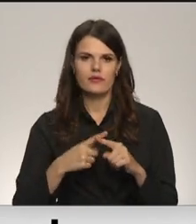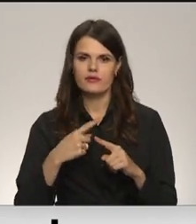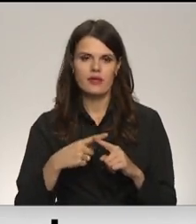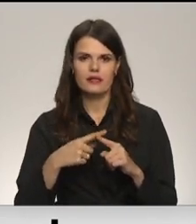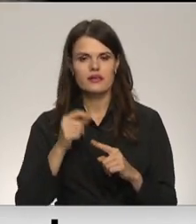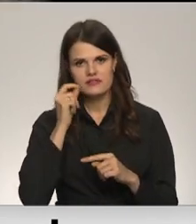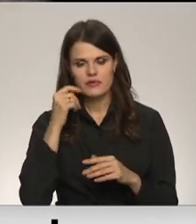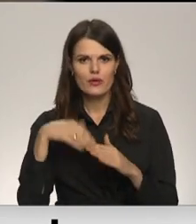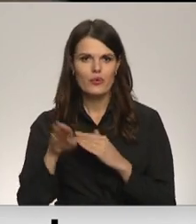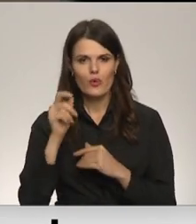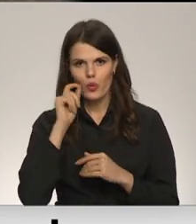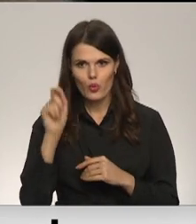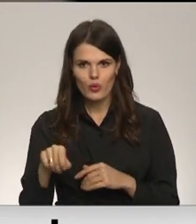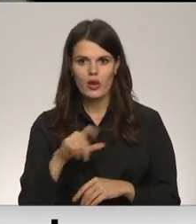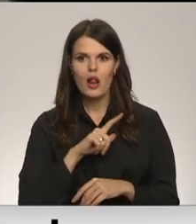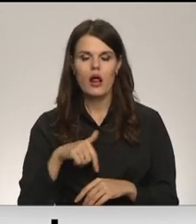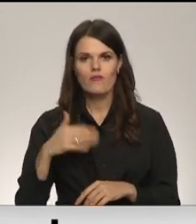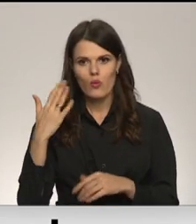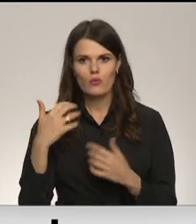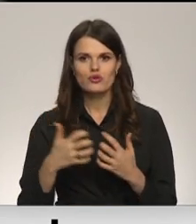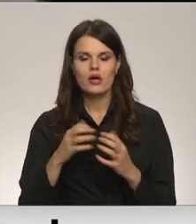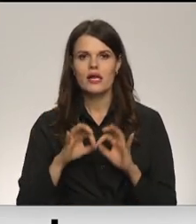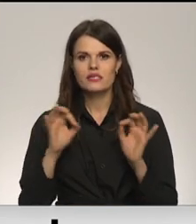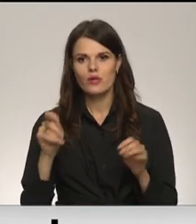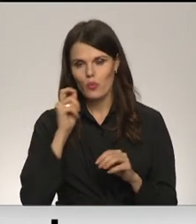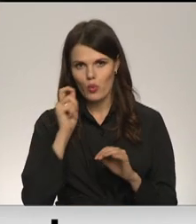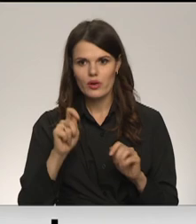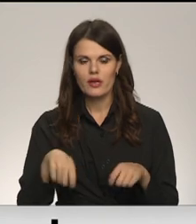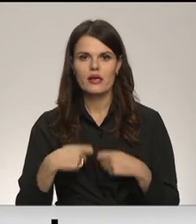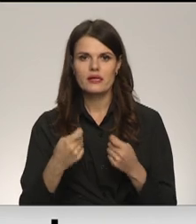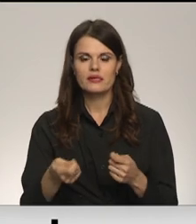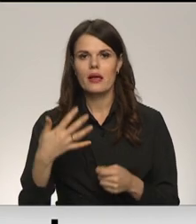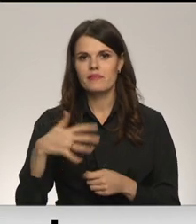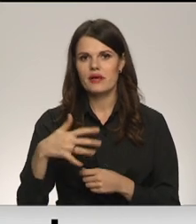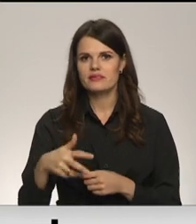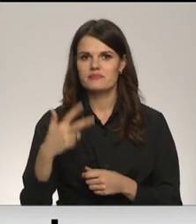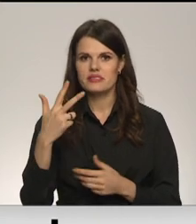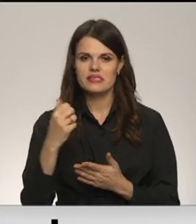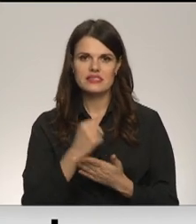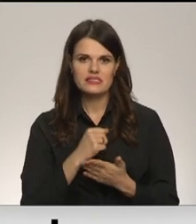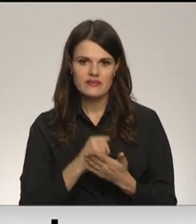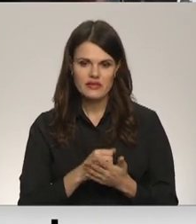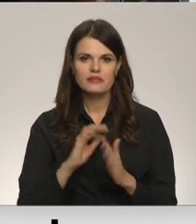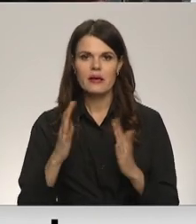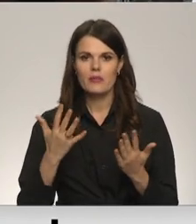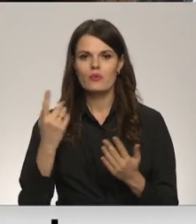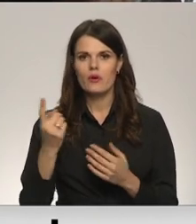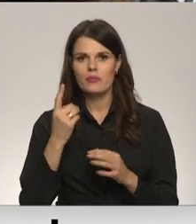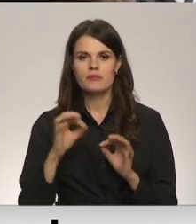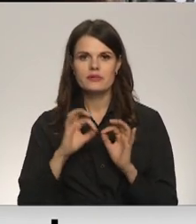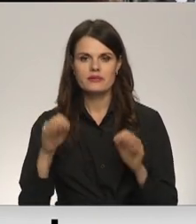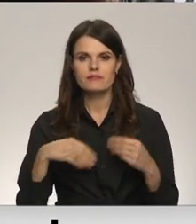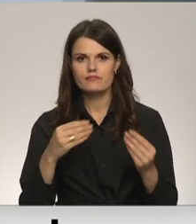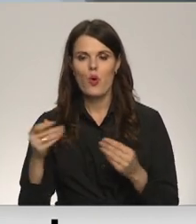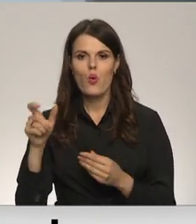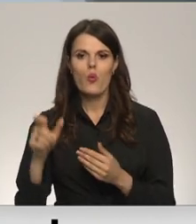no Ukrainas. Latvija kopš kara sākuma Ukrainā izsniegusi 53 vīzas, savukārt no piekdienas tiks izsniegtas humānās